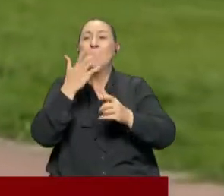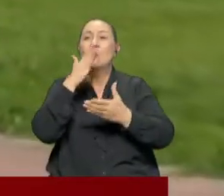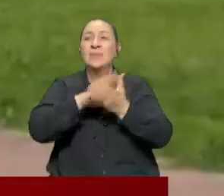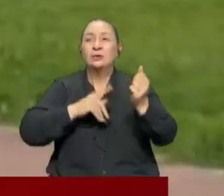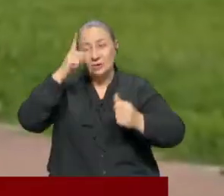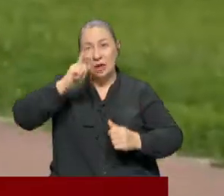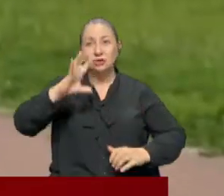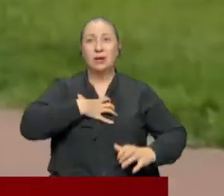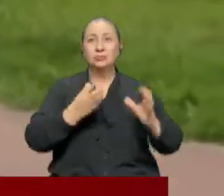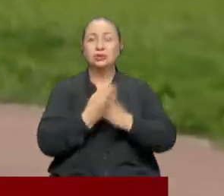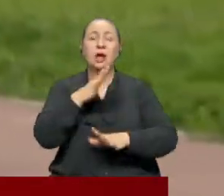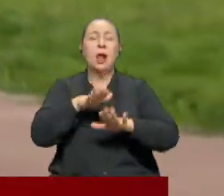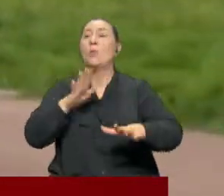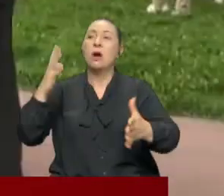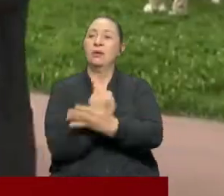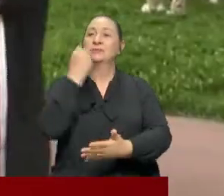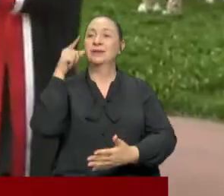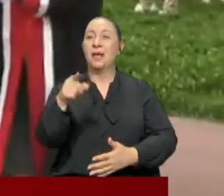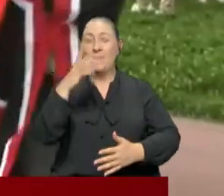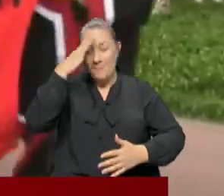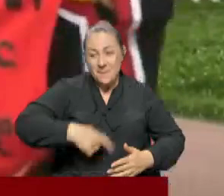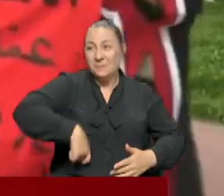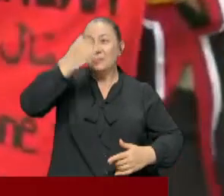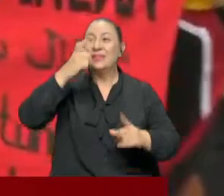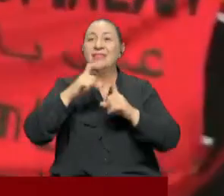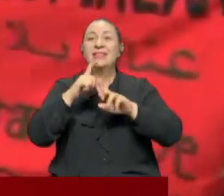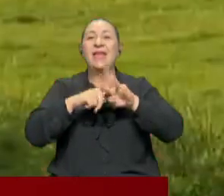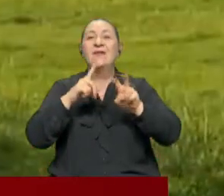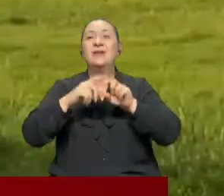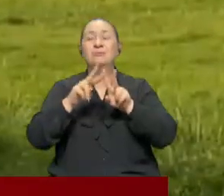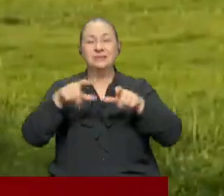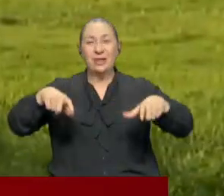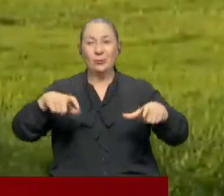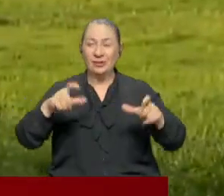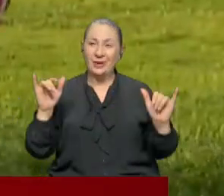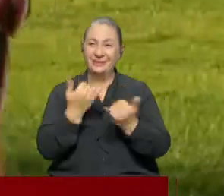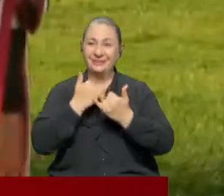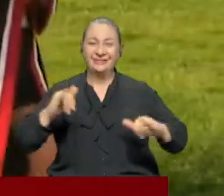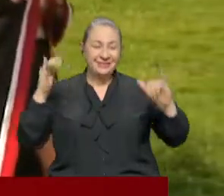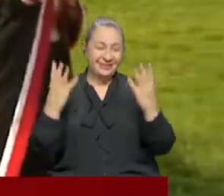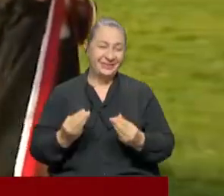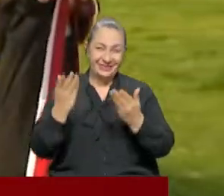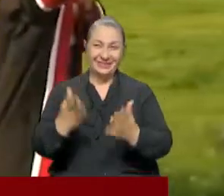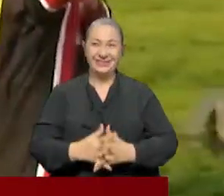adım atmadı. Kazanan onlar oldu. Mezuniyet Devrim Stadyumu'nda kutlandı.